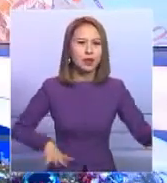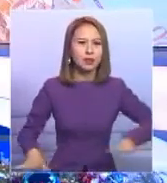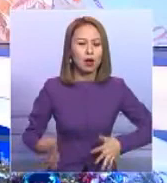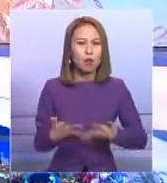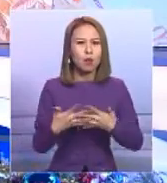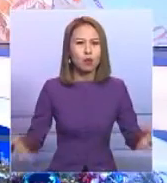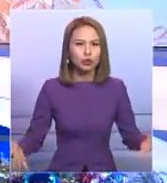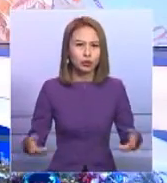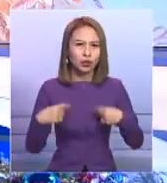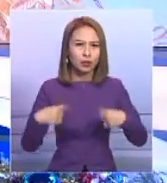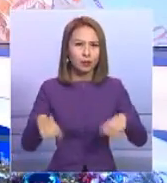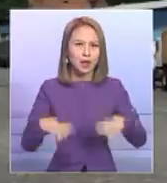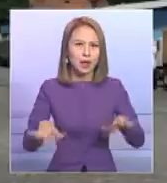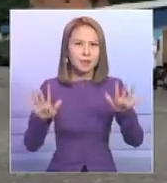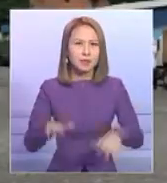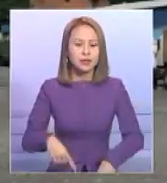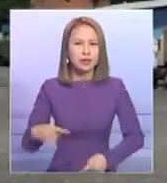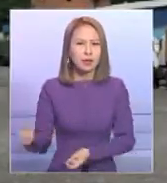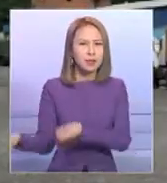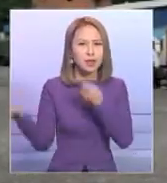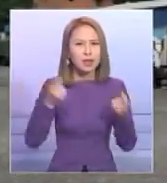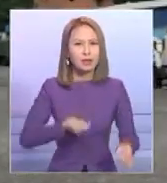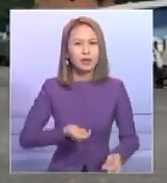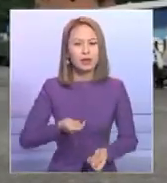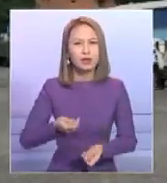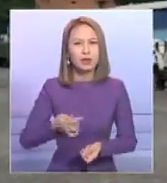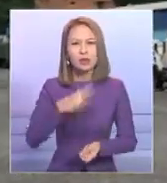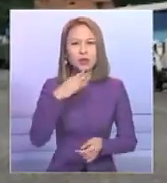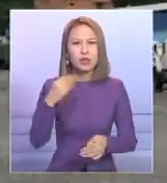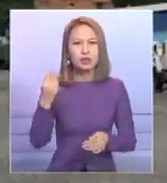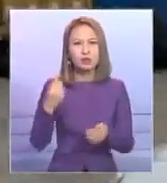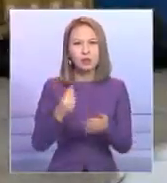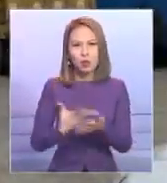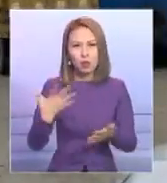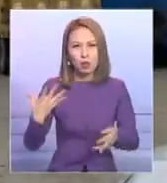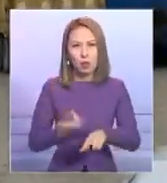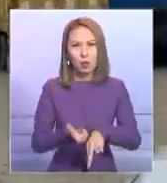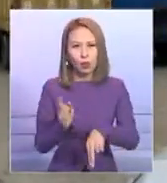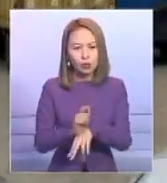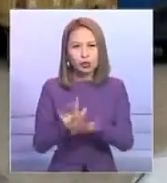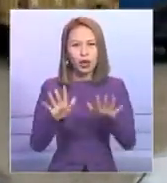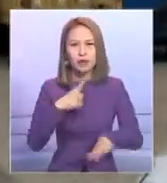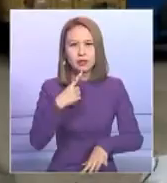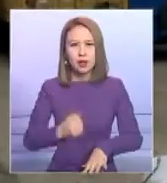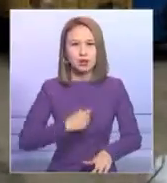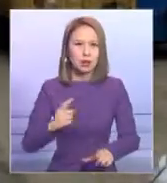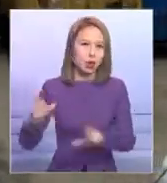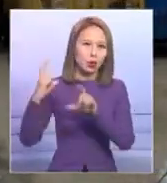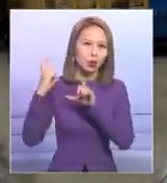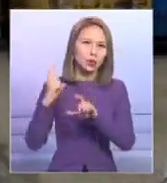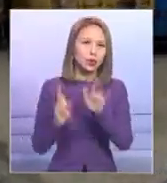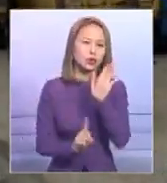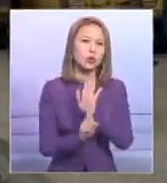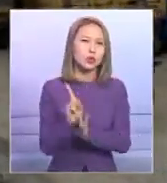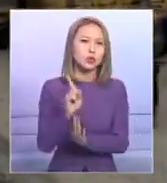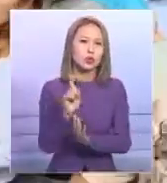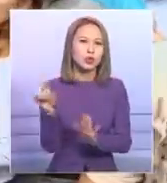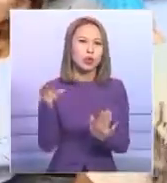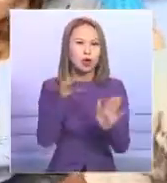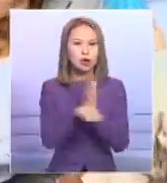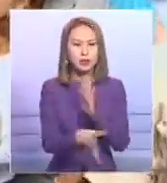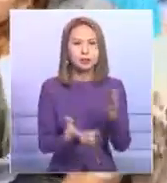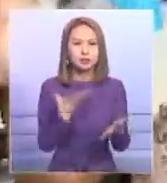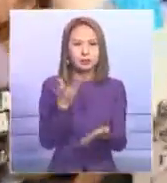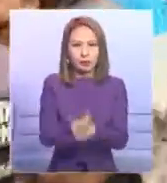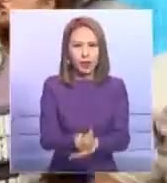көбейген. Сырттан жеткізілетін азық түлік 10 есе қымбат бағамен сатылады. Тіпті әскерлер жүк көлігін кемежайға кіргізу үшін де